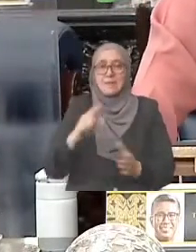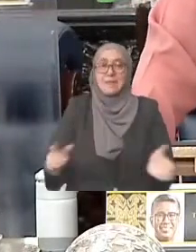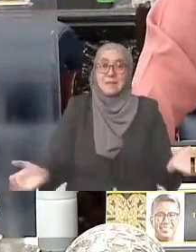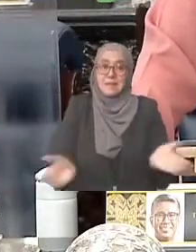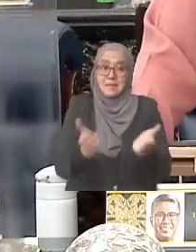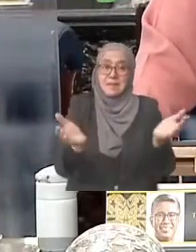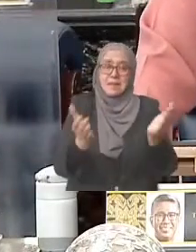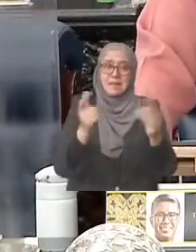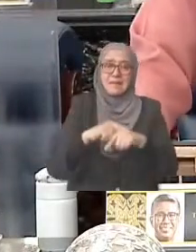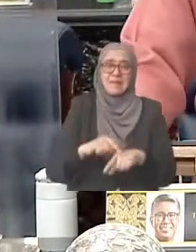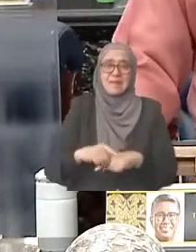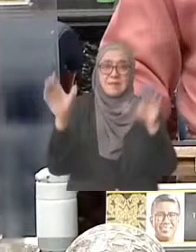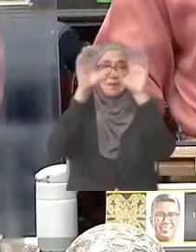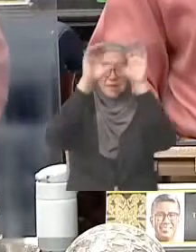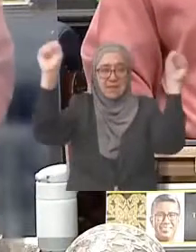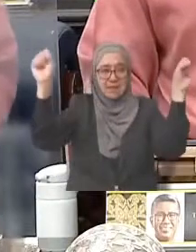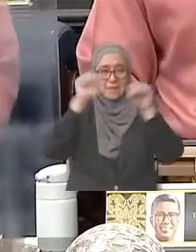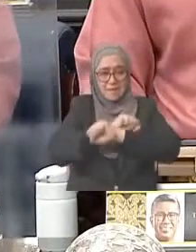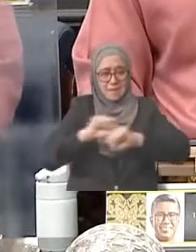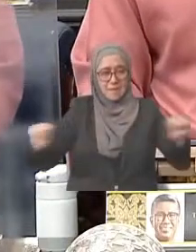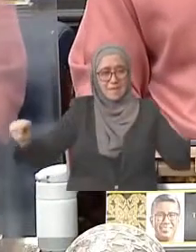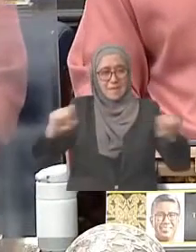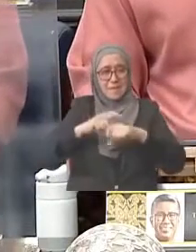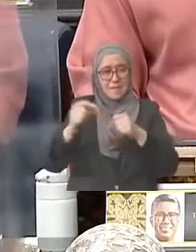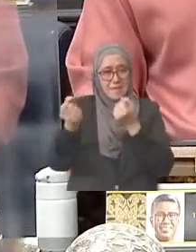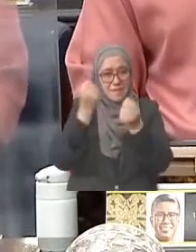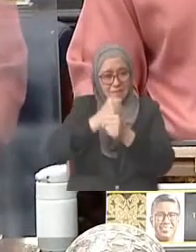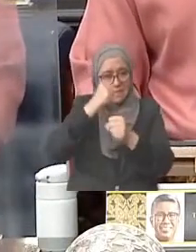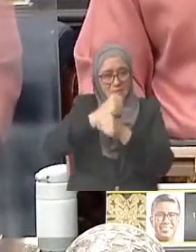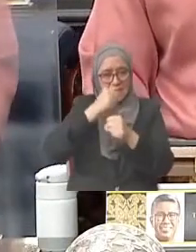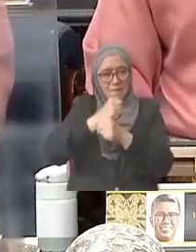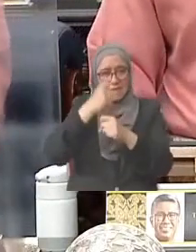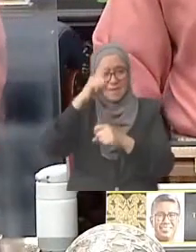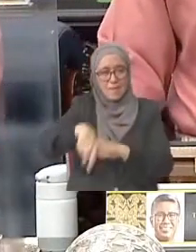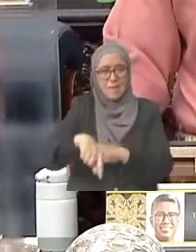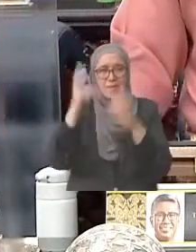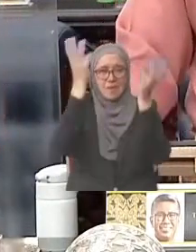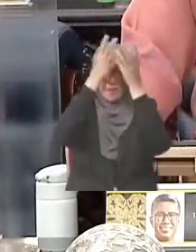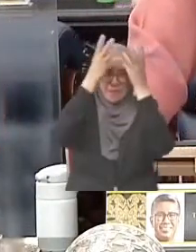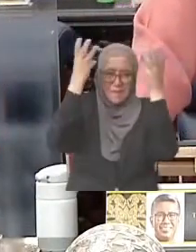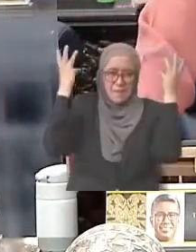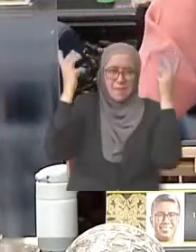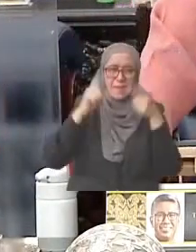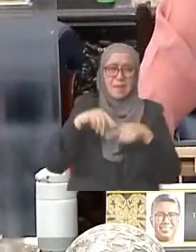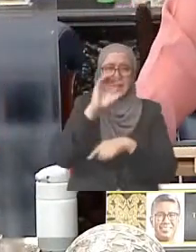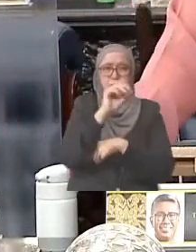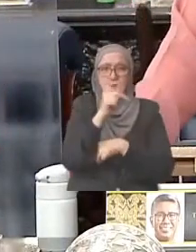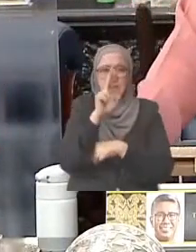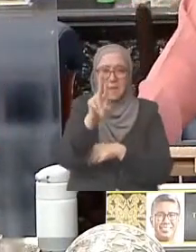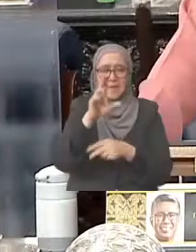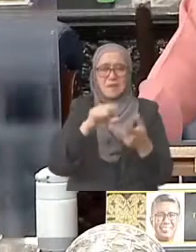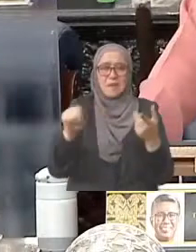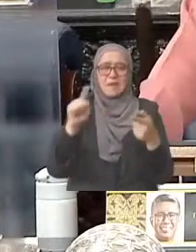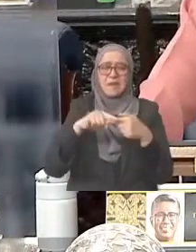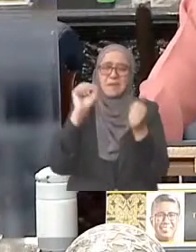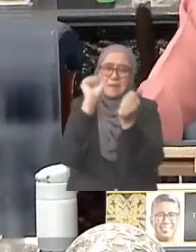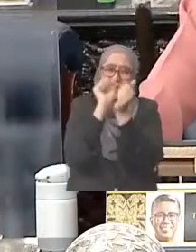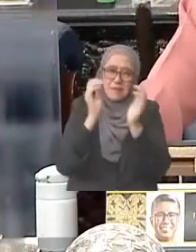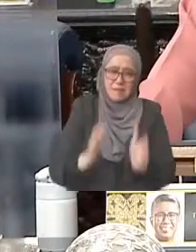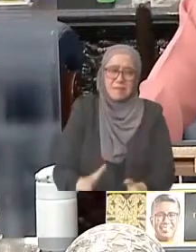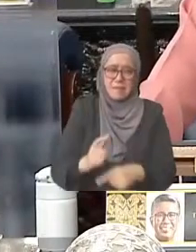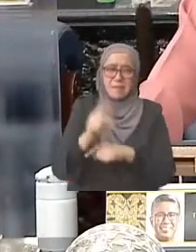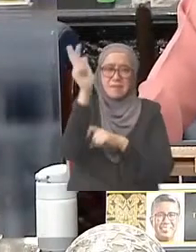kumpulan tumpuan seperti oke you orang asli dan bandoan pula jajan akan memberikan insentif sebanyak tiga Pro peratus daripada